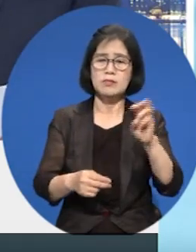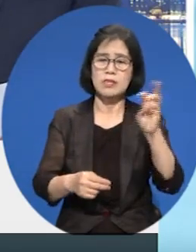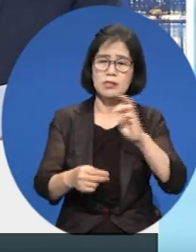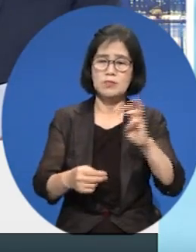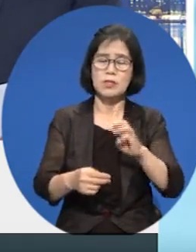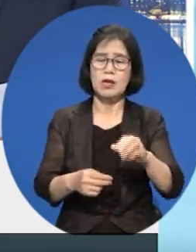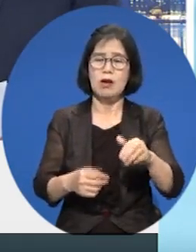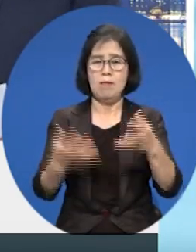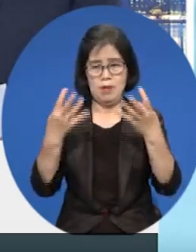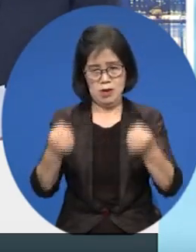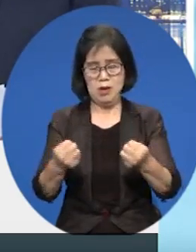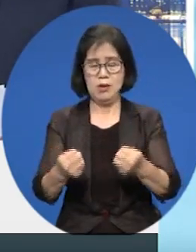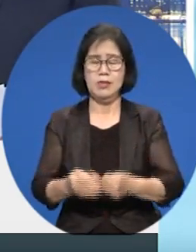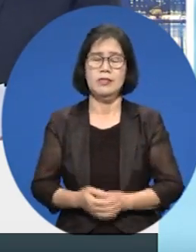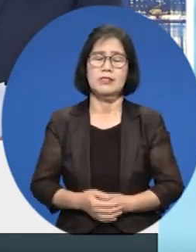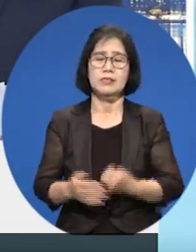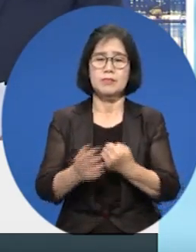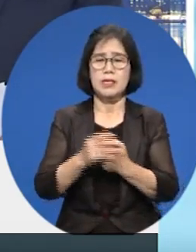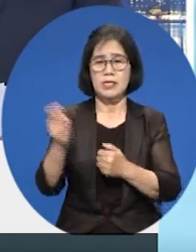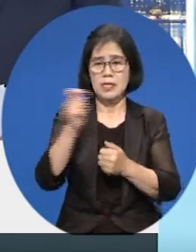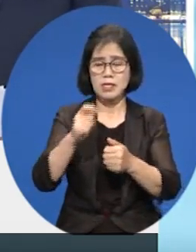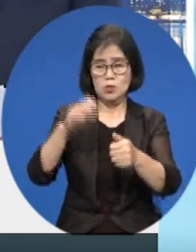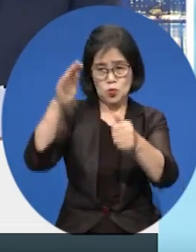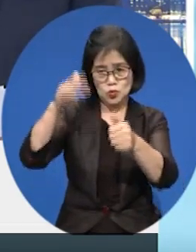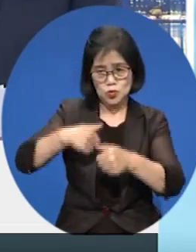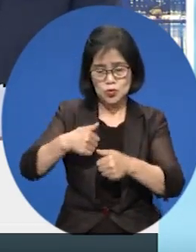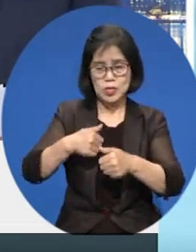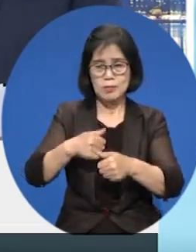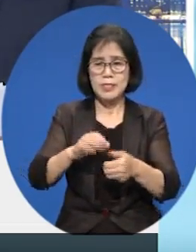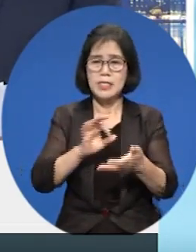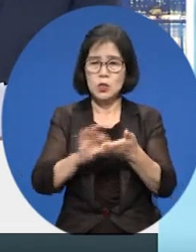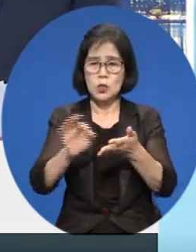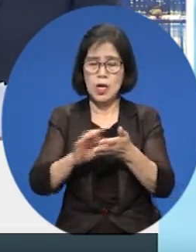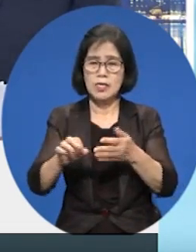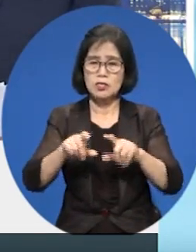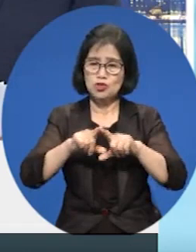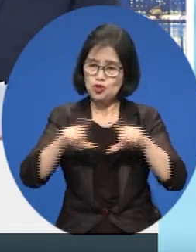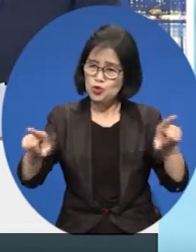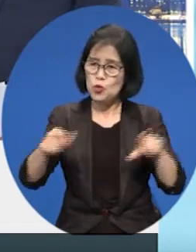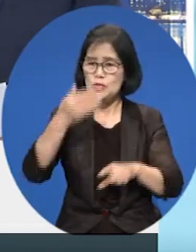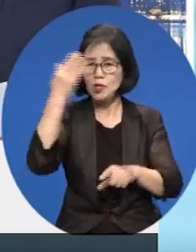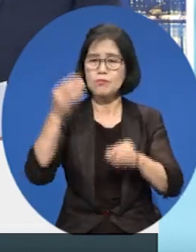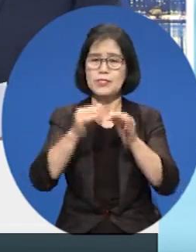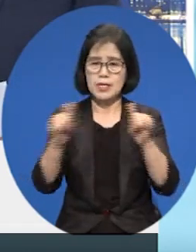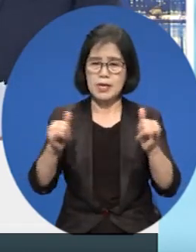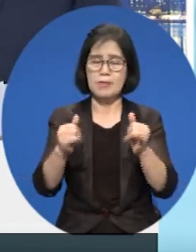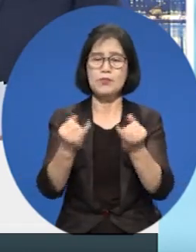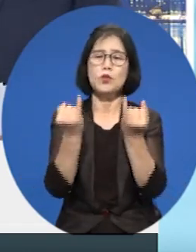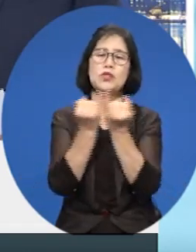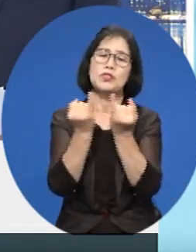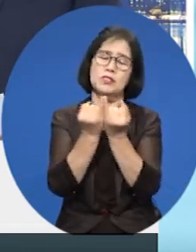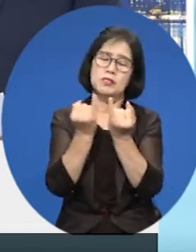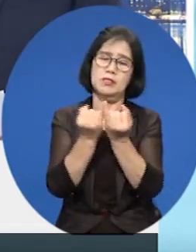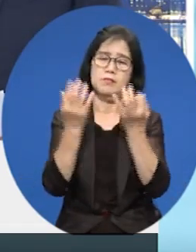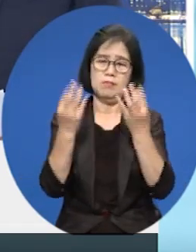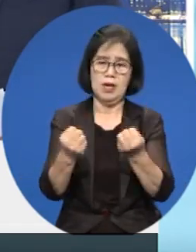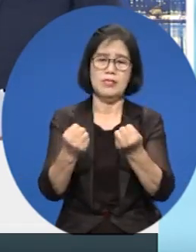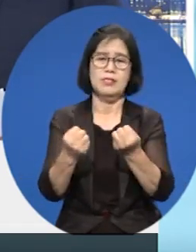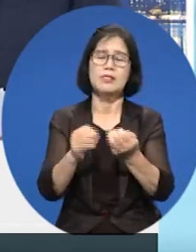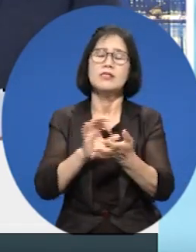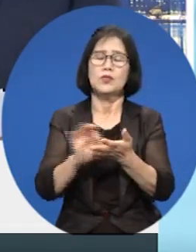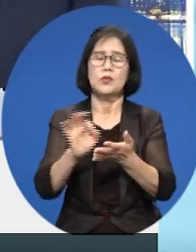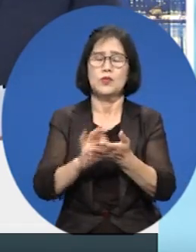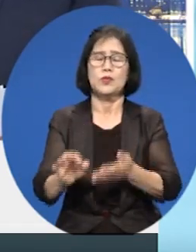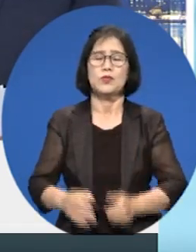가 높음을 보면 음 택시 호출 앱을 이용하는 주로 이용 층이 젊은층 그리고 여성이 많이 이용한다 이렇게 볼 수